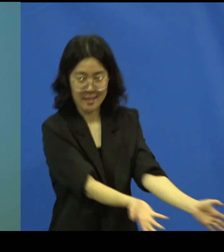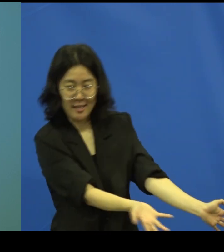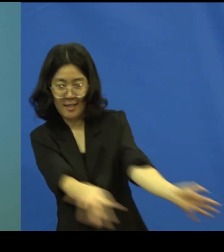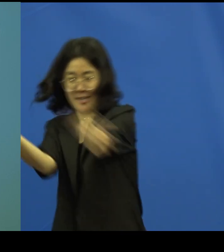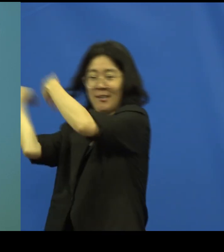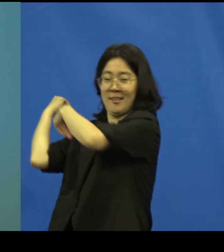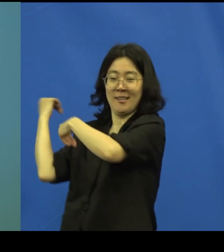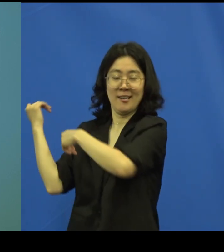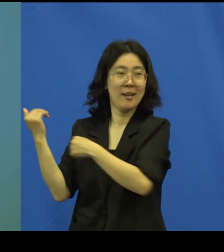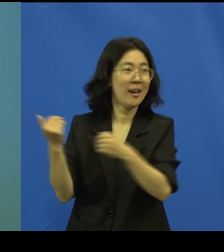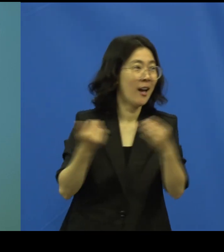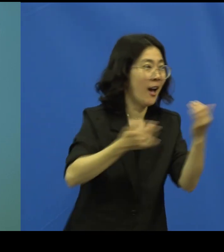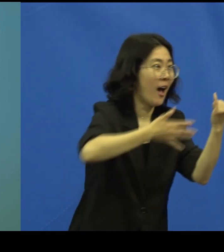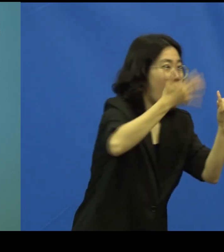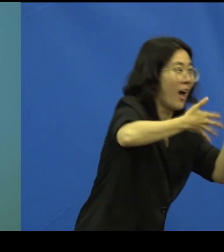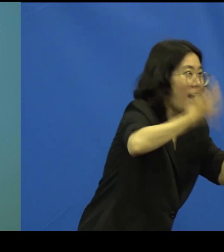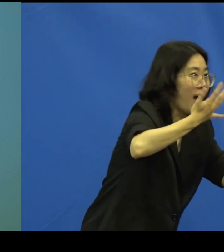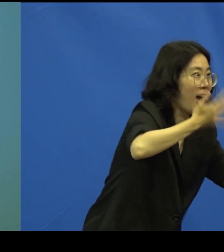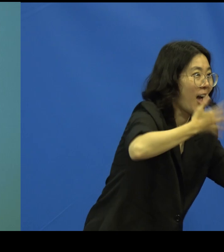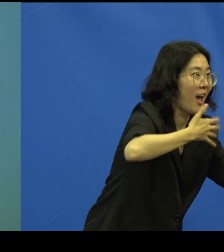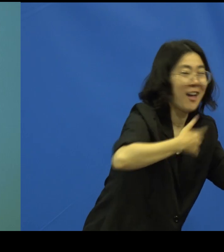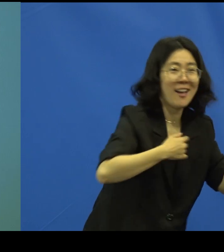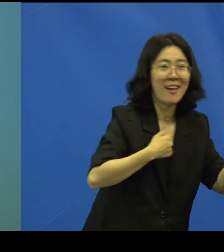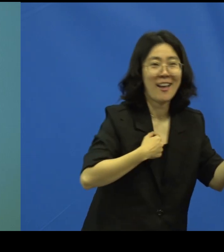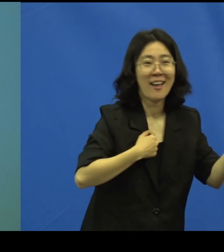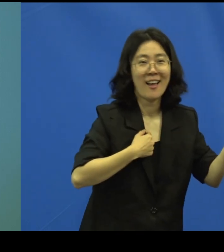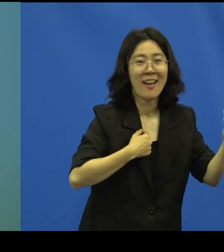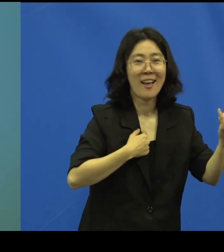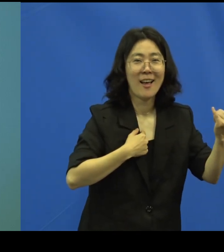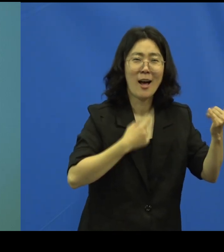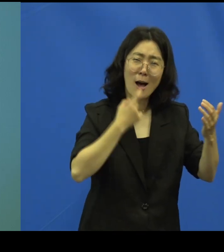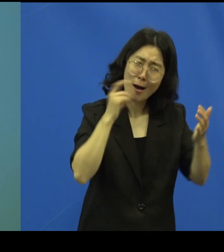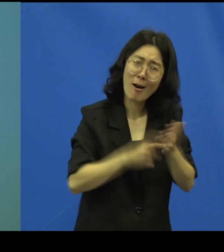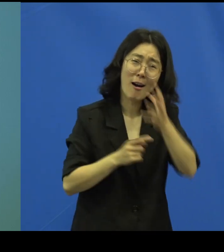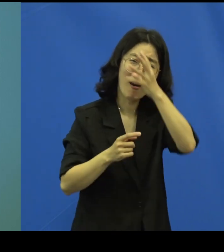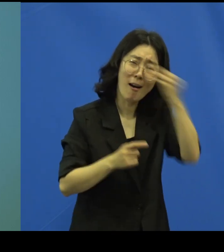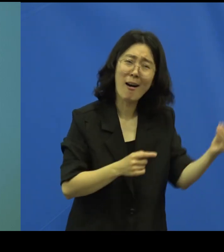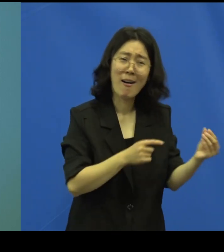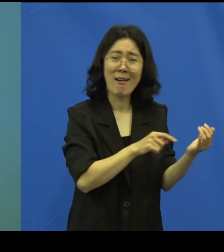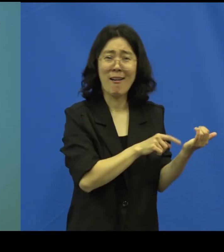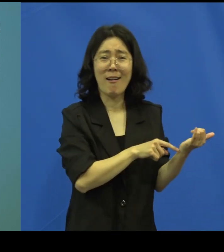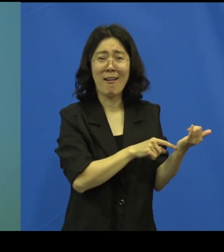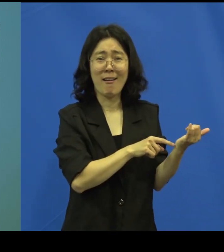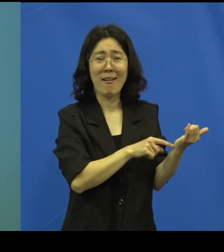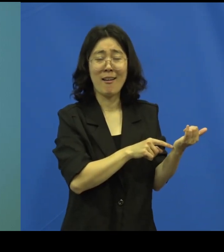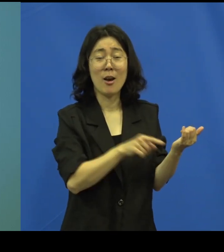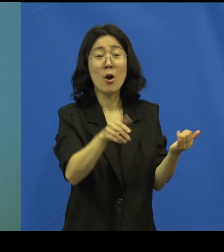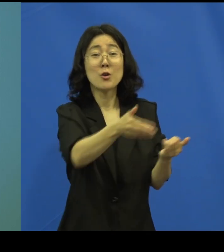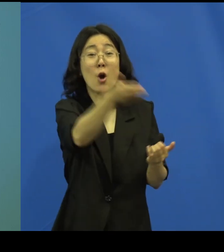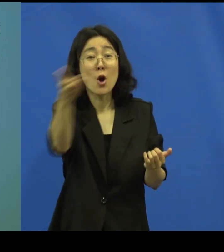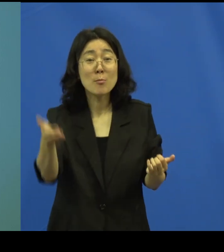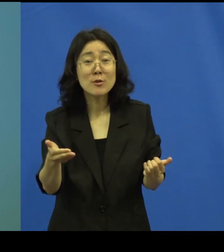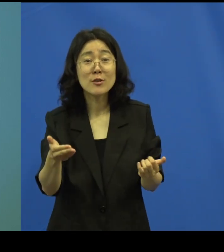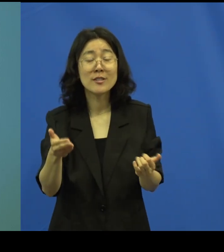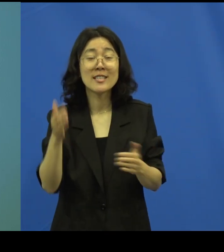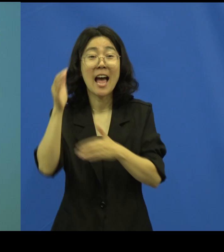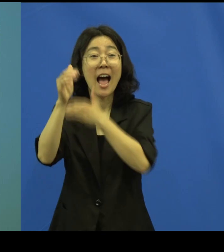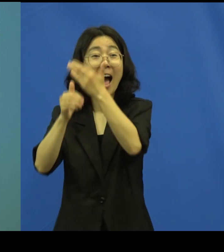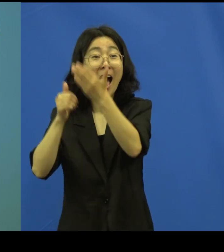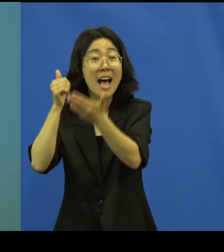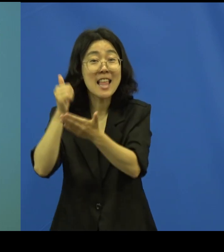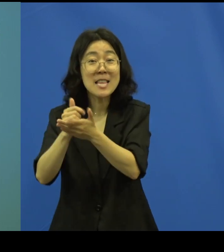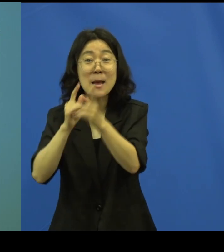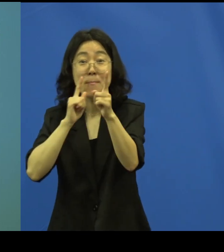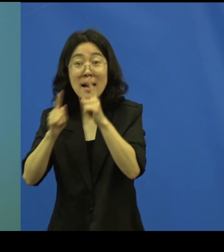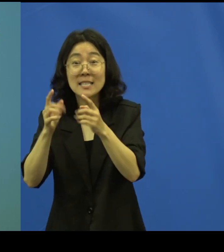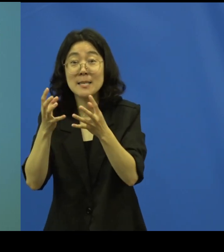그런 잡다한 영상물에 우리의 시선이 다 빼앗겨 버렸어요. 뭘 더 많이 보느냐는 거예요. 보는 게 환상이고 보는